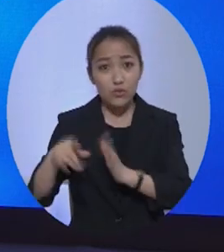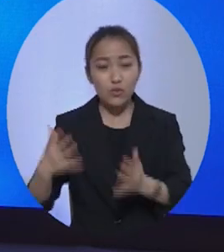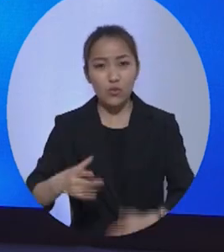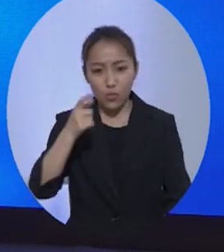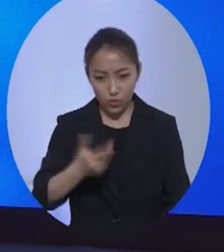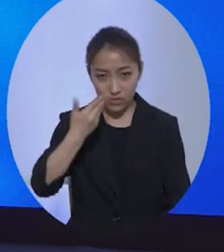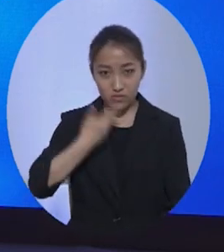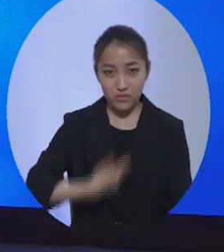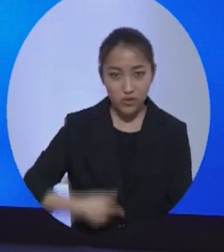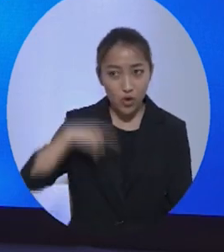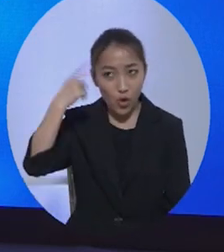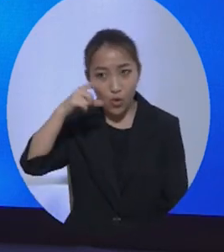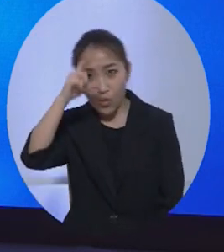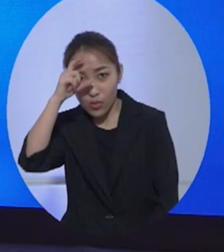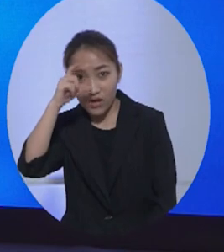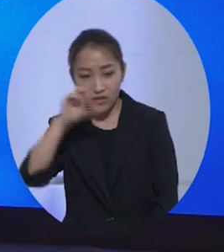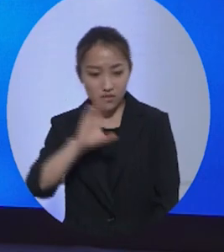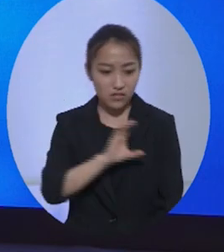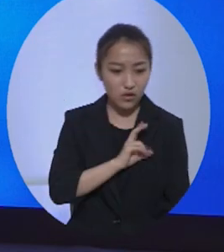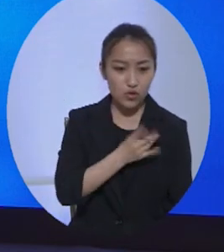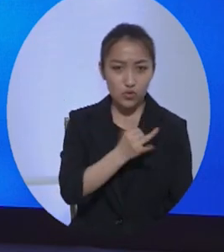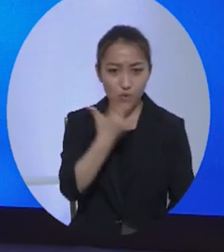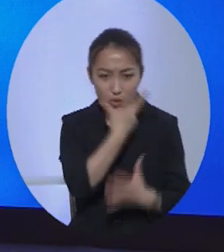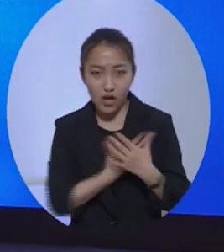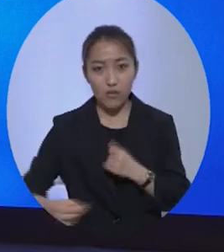зүй, хүний одоо өөрөөр хэлэх юм бол хүн гэж